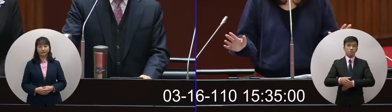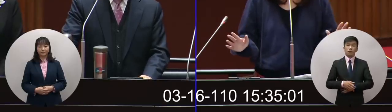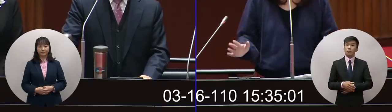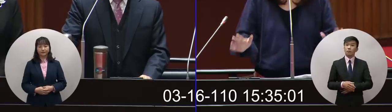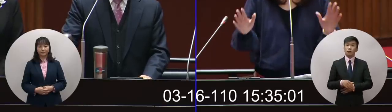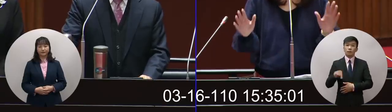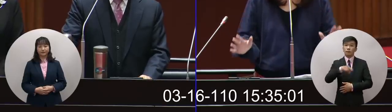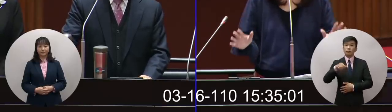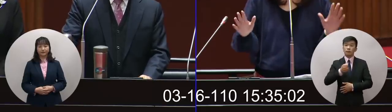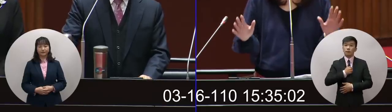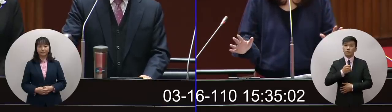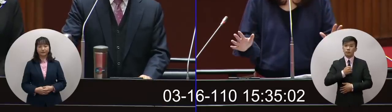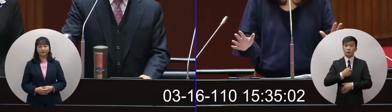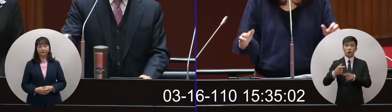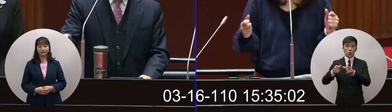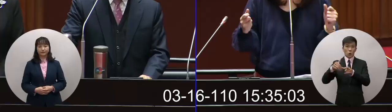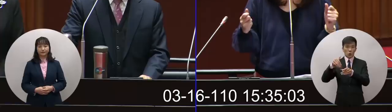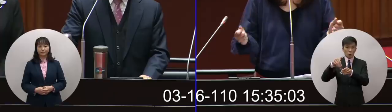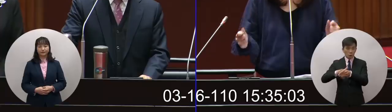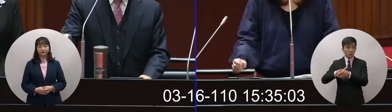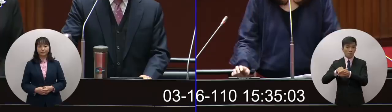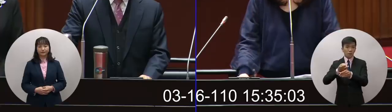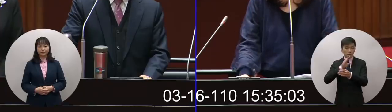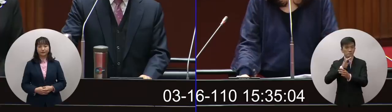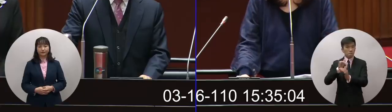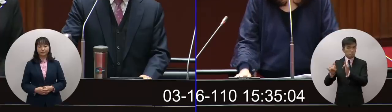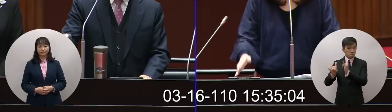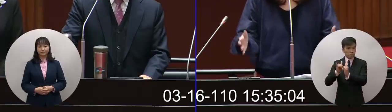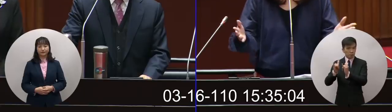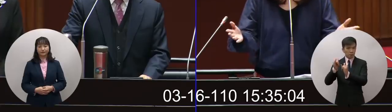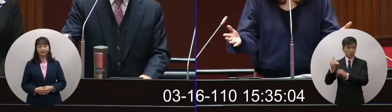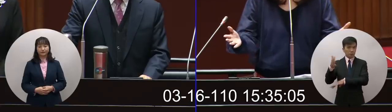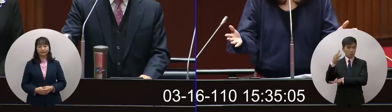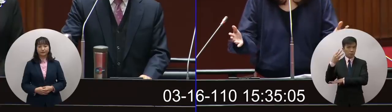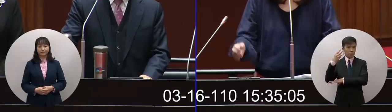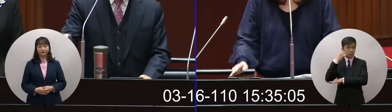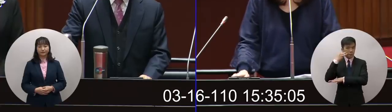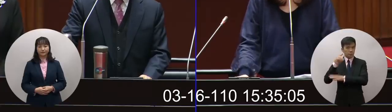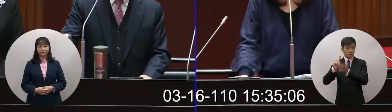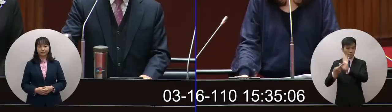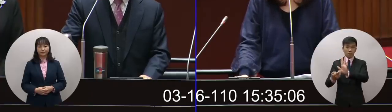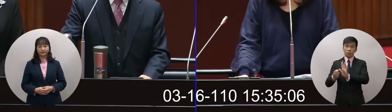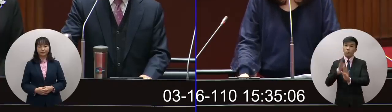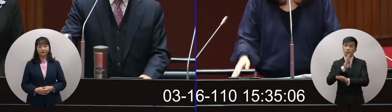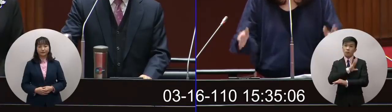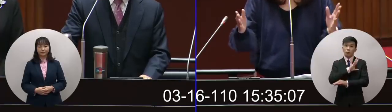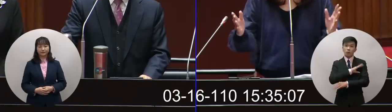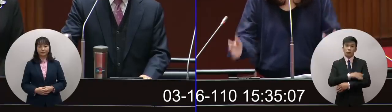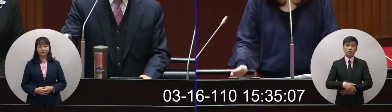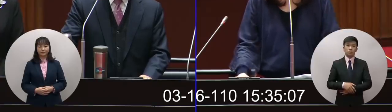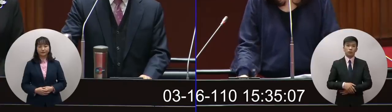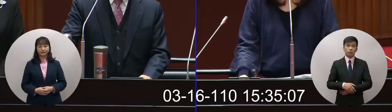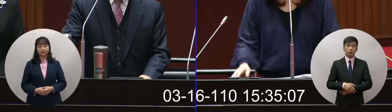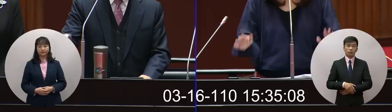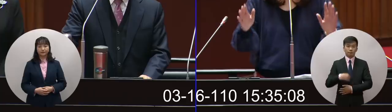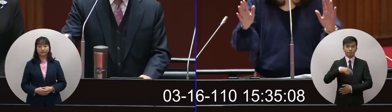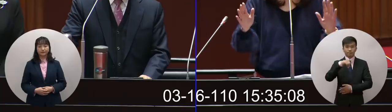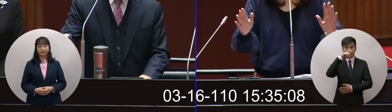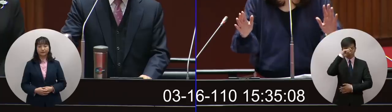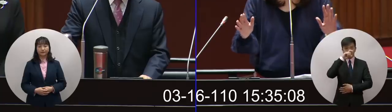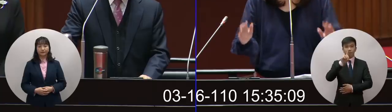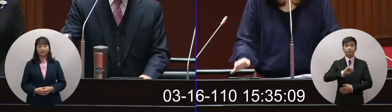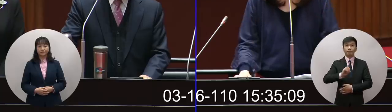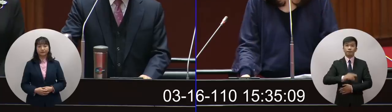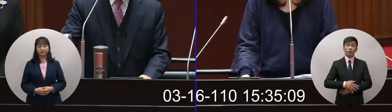公投是民主政治的一个极致的表现，我希望这应该是没有争议的。那我们期待这样子的